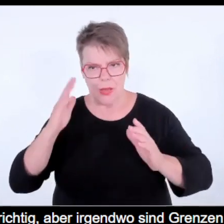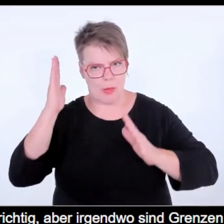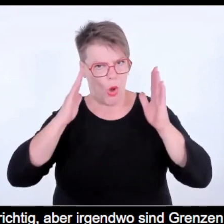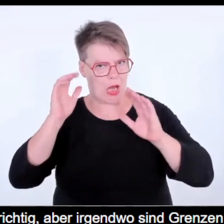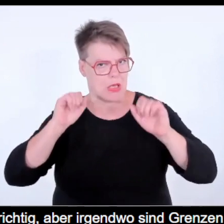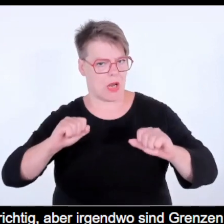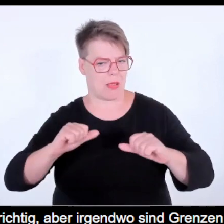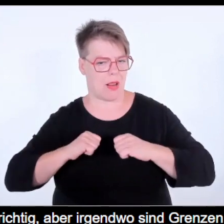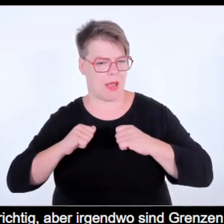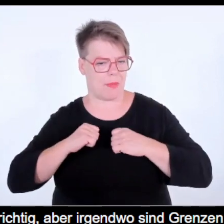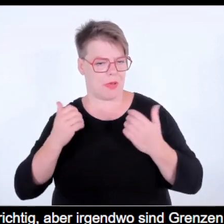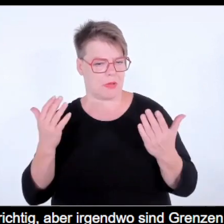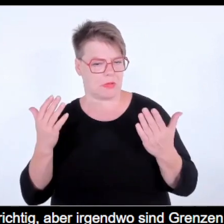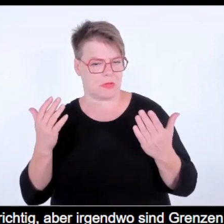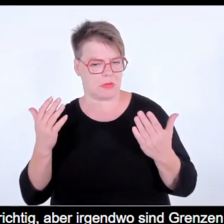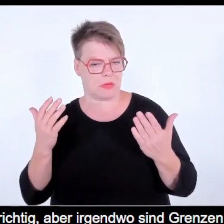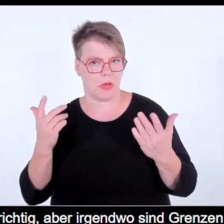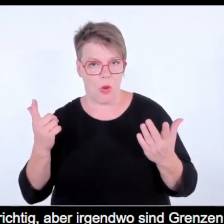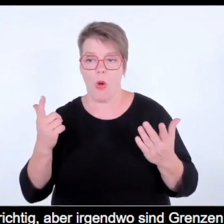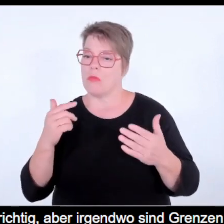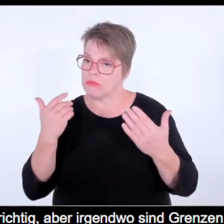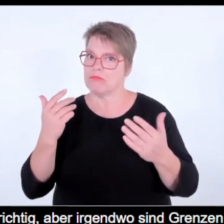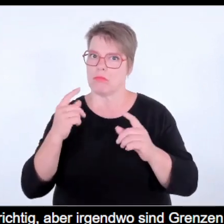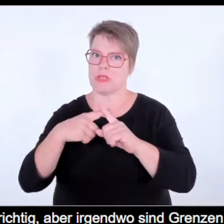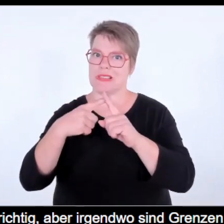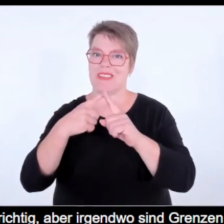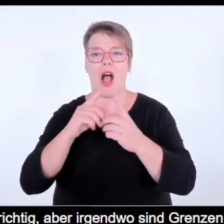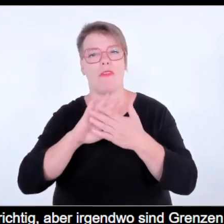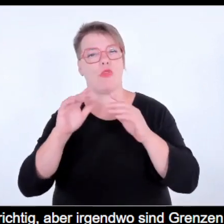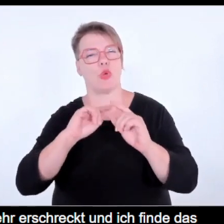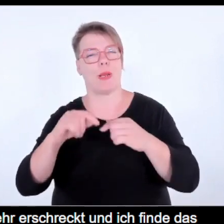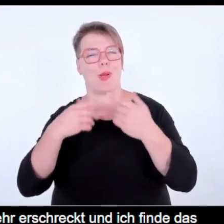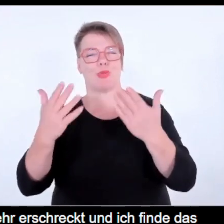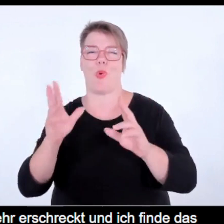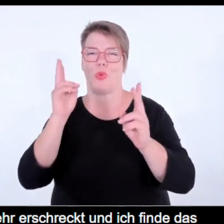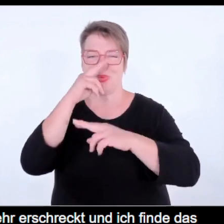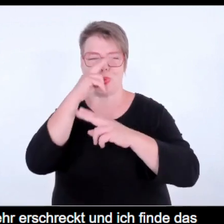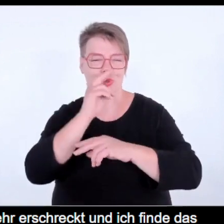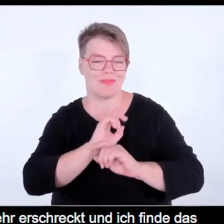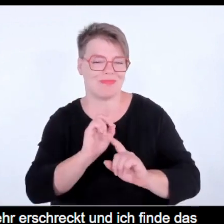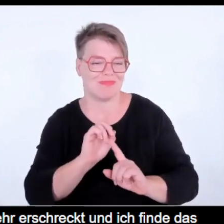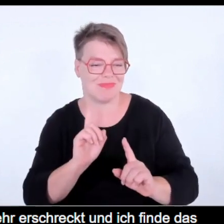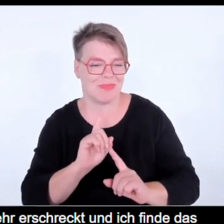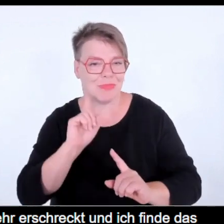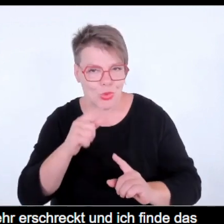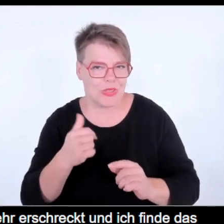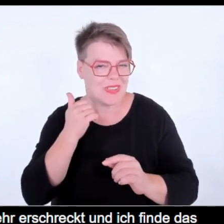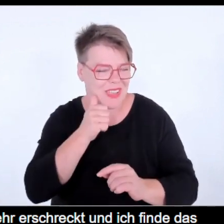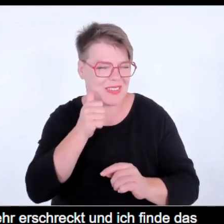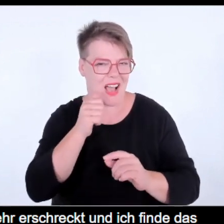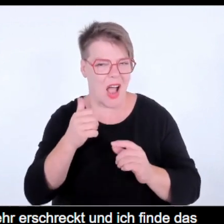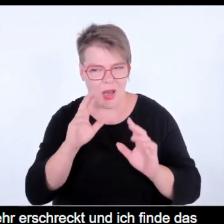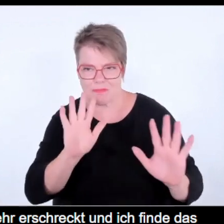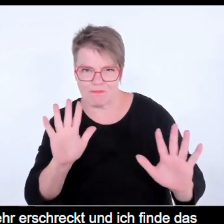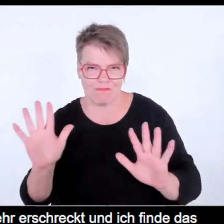Und in diesen Wahlkämpfen und gerade auch, was auf Social Media stattfindet, das ist schon teilweise eine